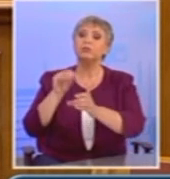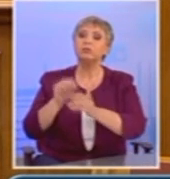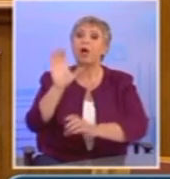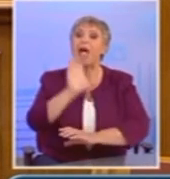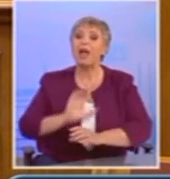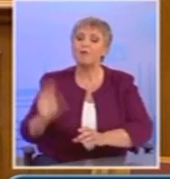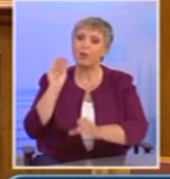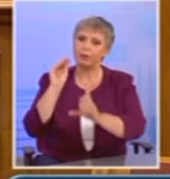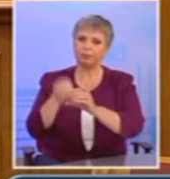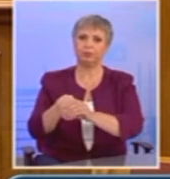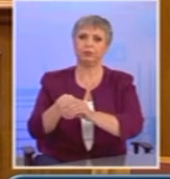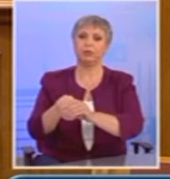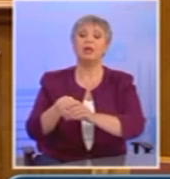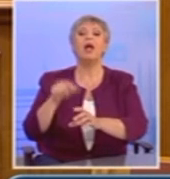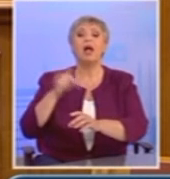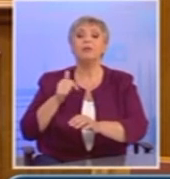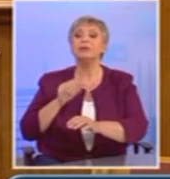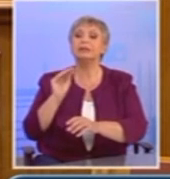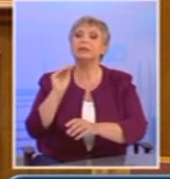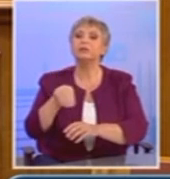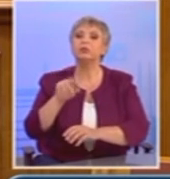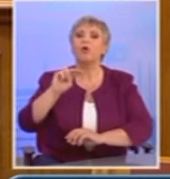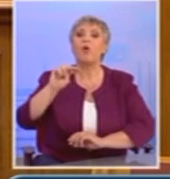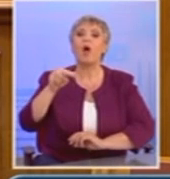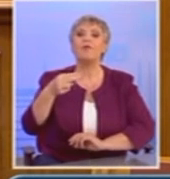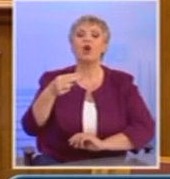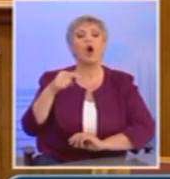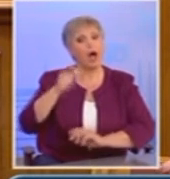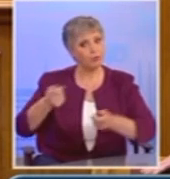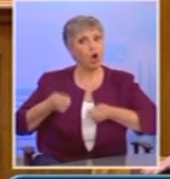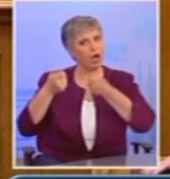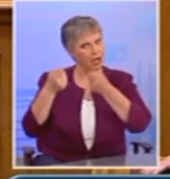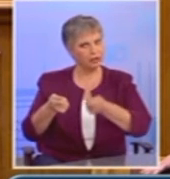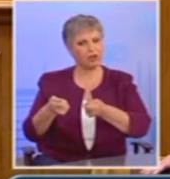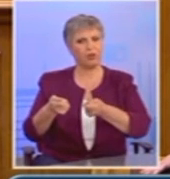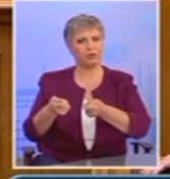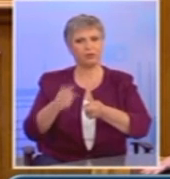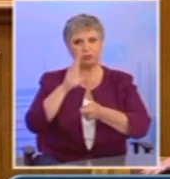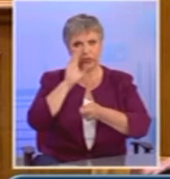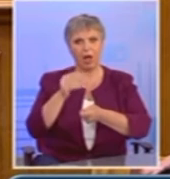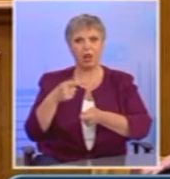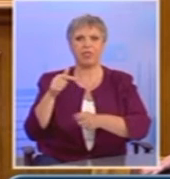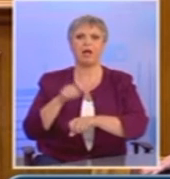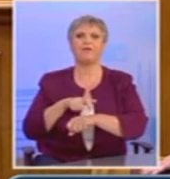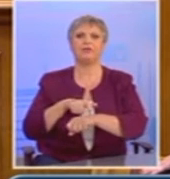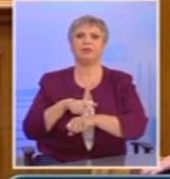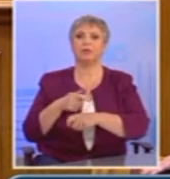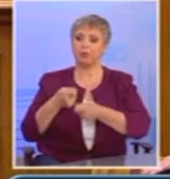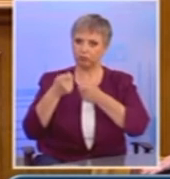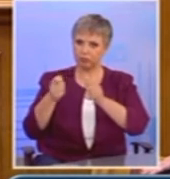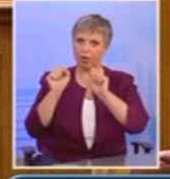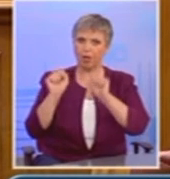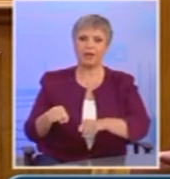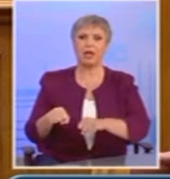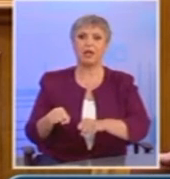ευρώ. Αυτή την εξουσιοδότηση σας δίνουμε, κύριε Πρωθυπουργέ. Η ψήφος μας δεν